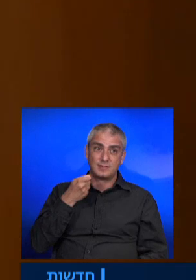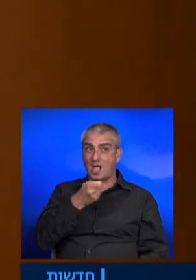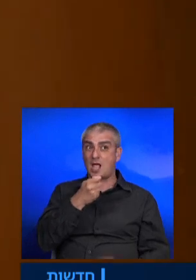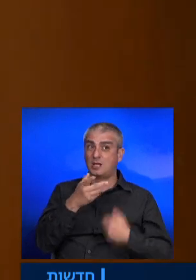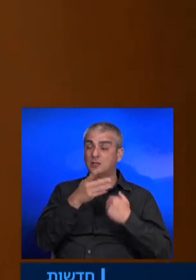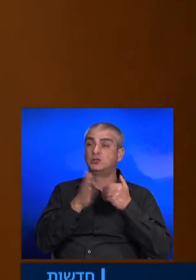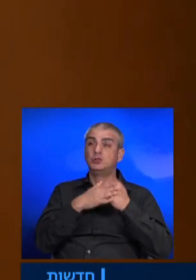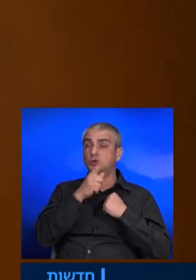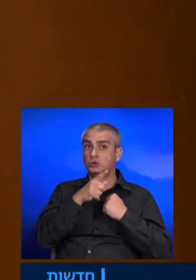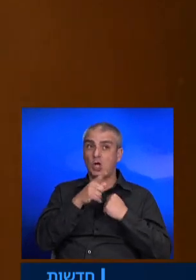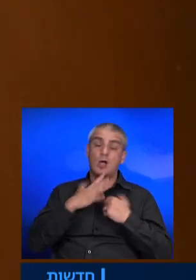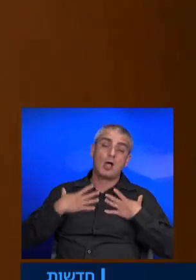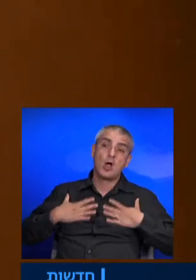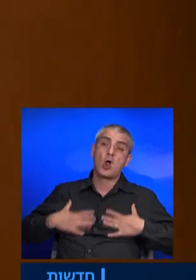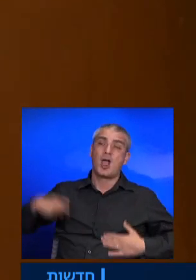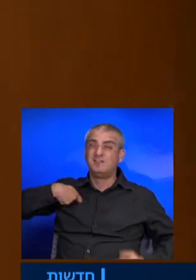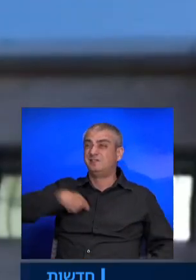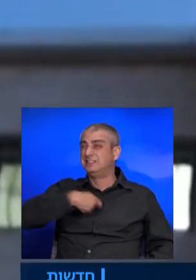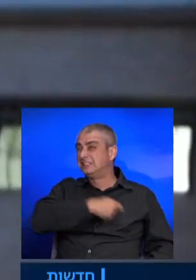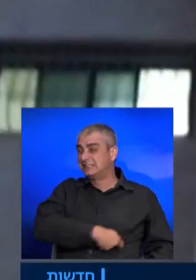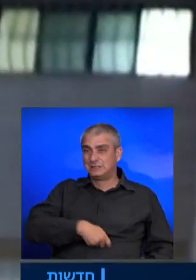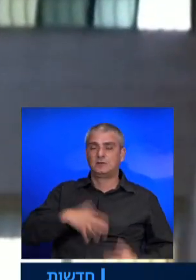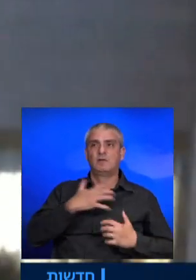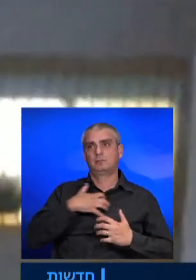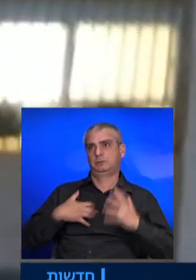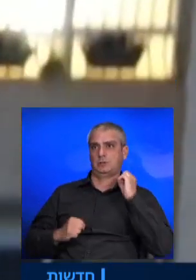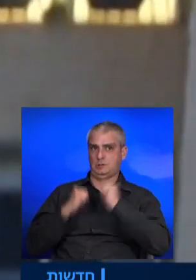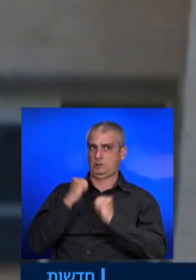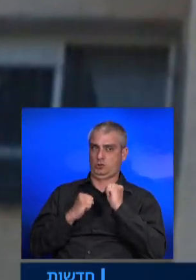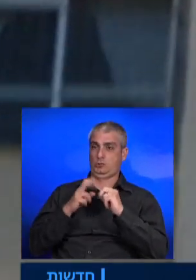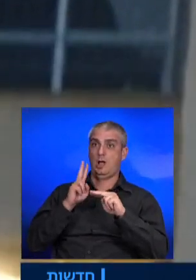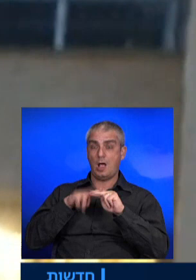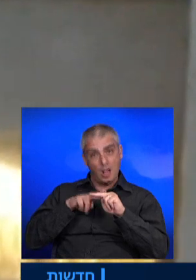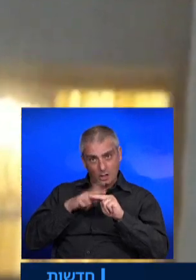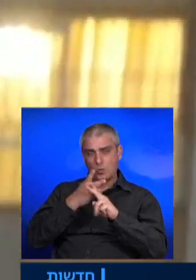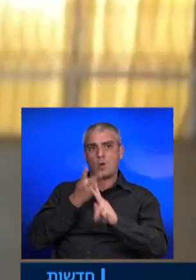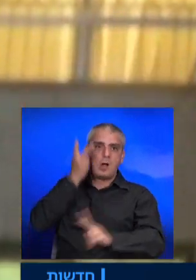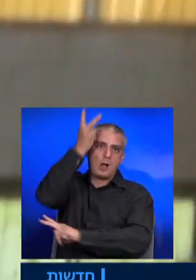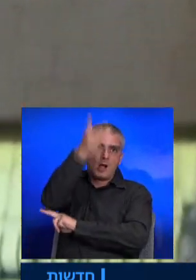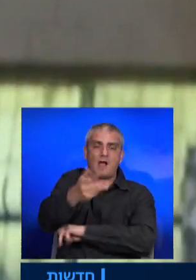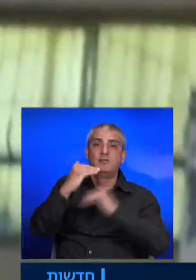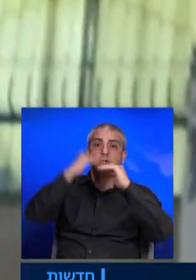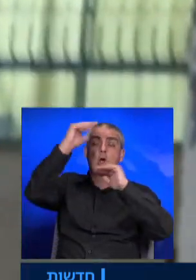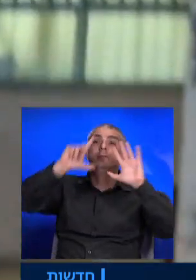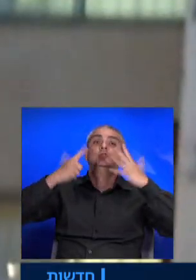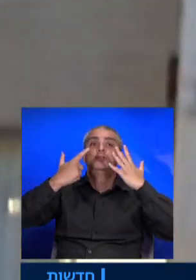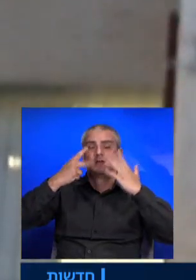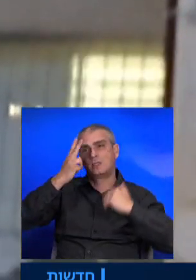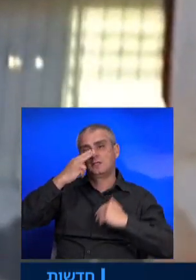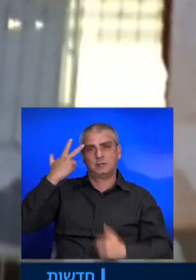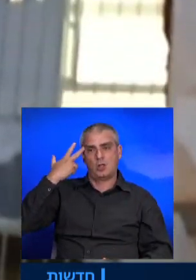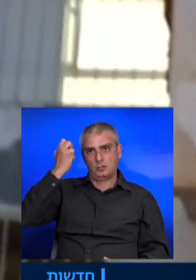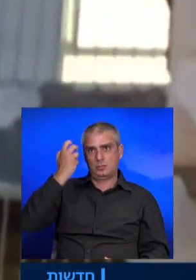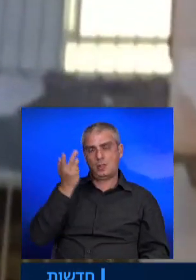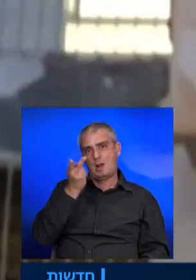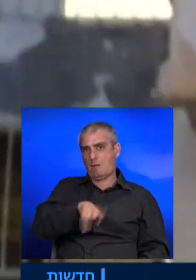בכל חלקי גופה ופצע אותה קשה. אחר כך קפץ מדירתם בקומה השביעית בניסיון להתאבד. הוא נפל